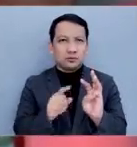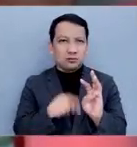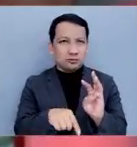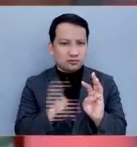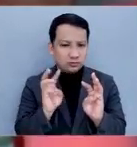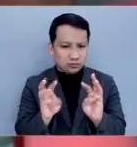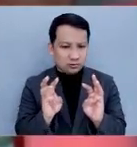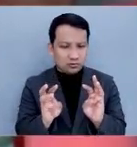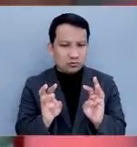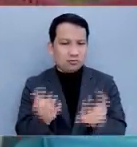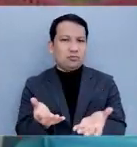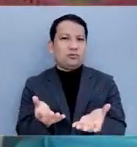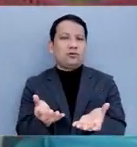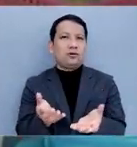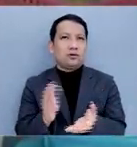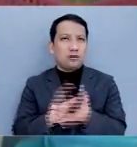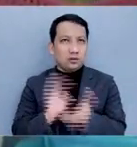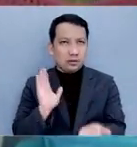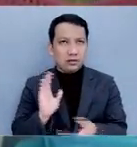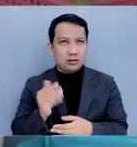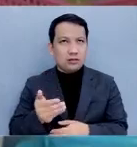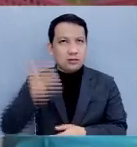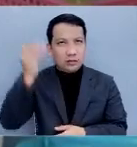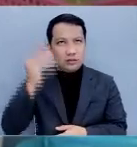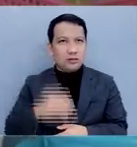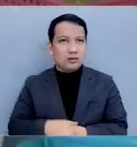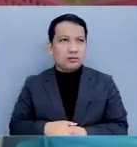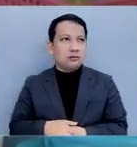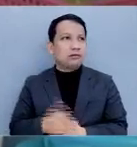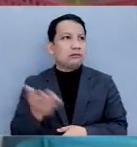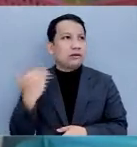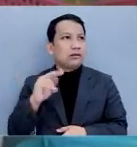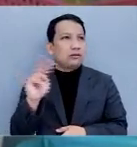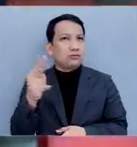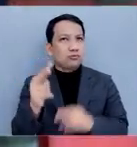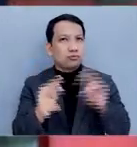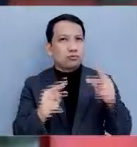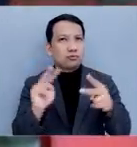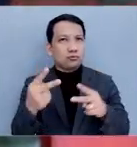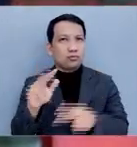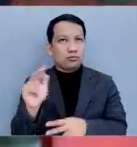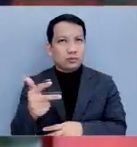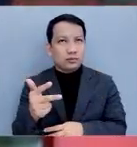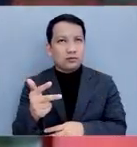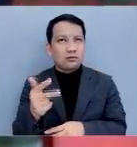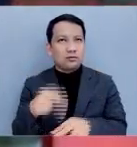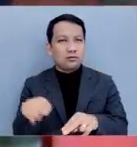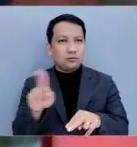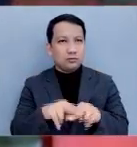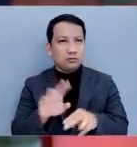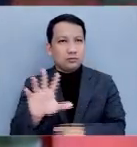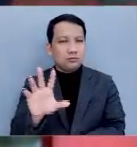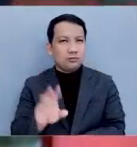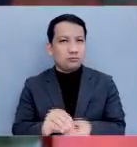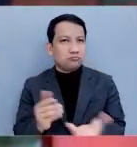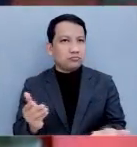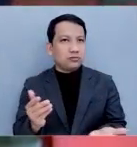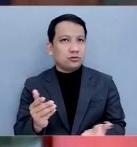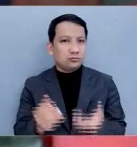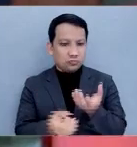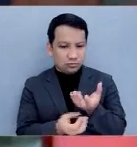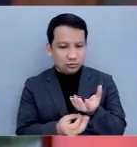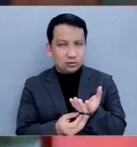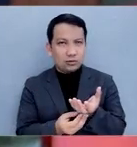6.64, di ba? Ang laki. Ngayon na pinakamal, dati pa dos-dos lang, di ba? Patres-tres. Mabigat, lalo na kung yung mga niluluto mo,